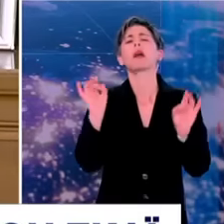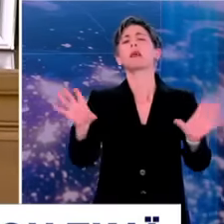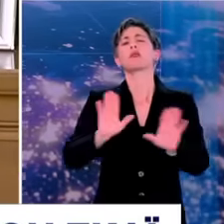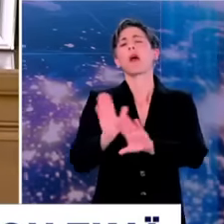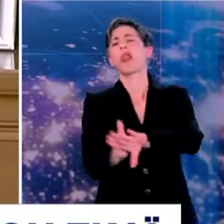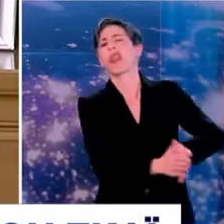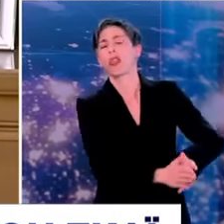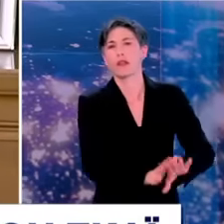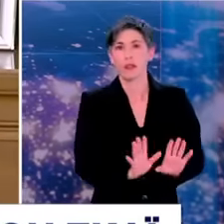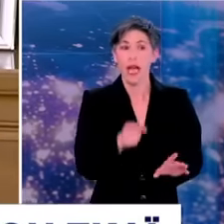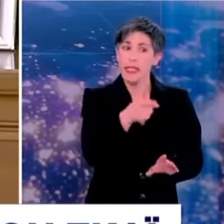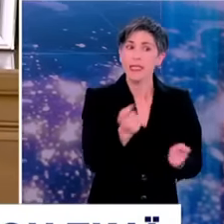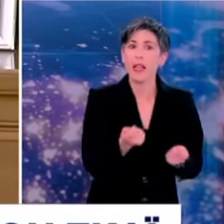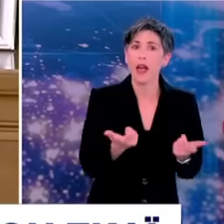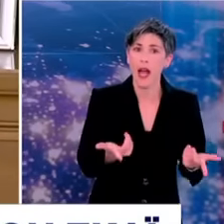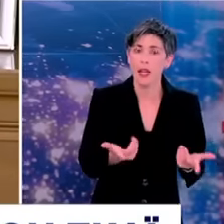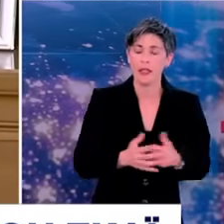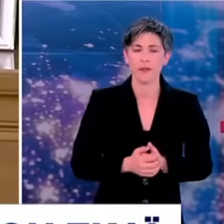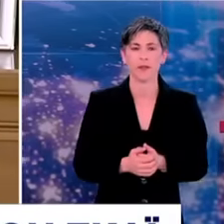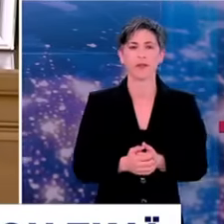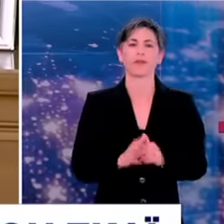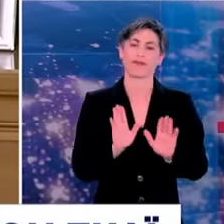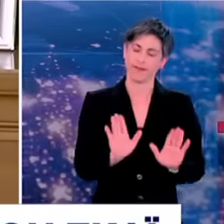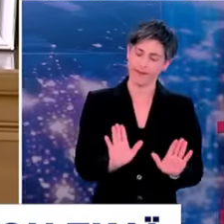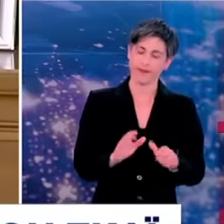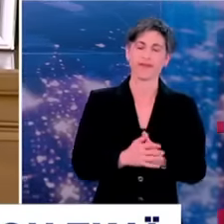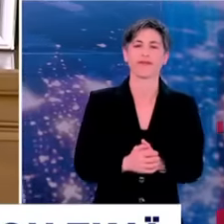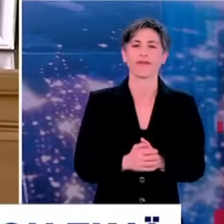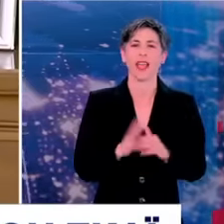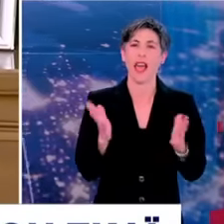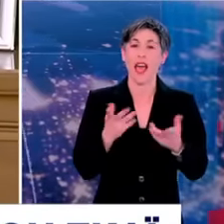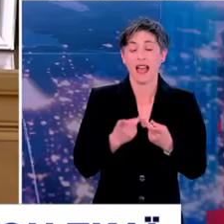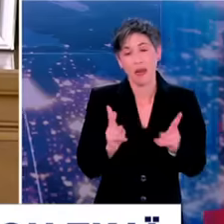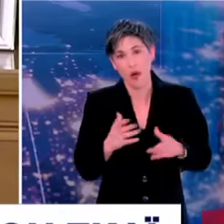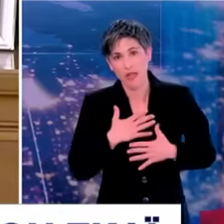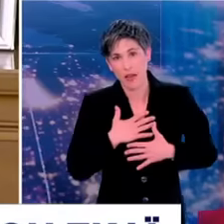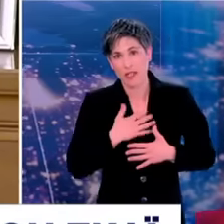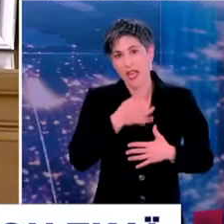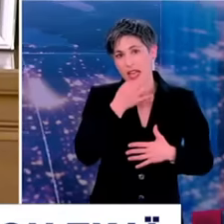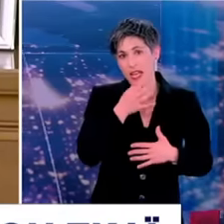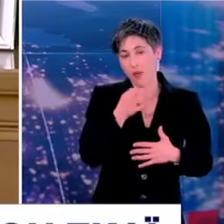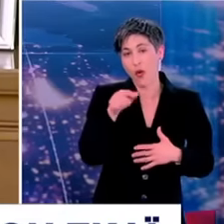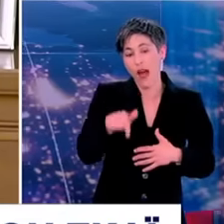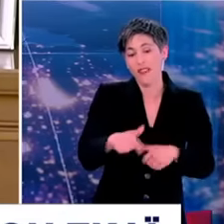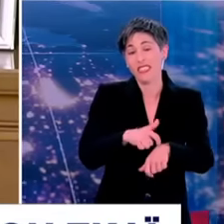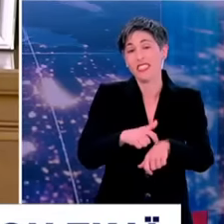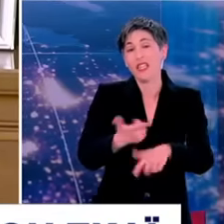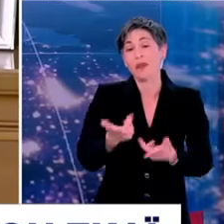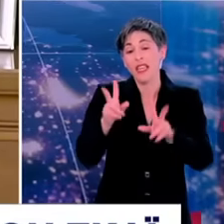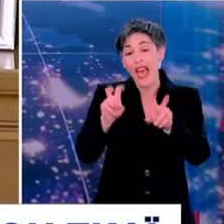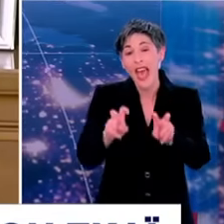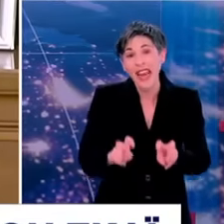όπως καταλαβαίνετε, να σχολιάσω μια ανοιχτή έρευνα και μια δικαστική υπόθεση η οποία τώρα